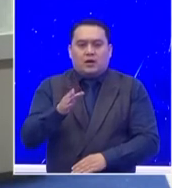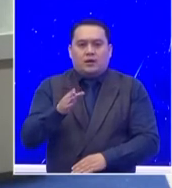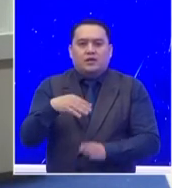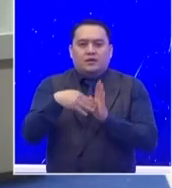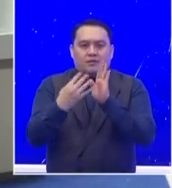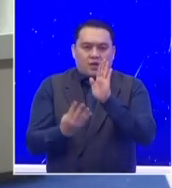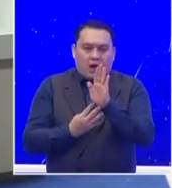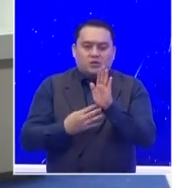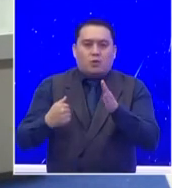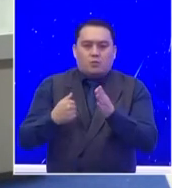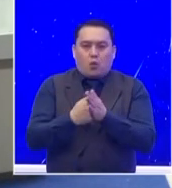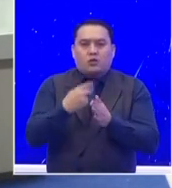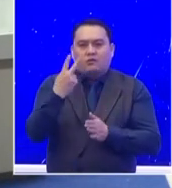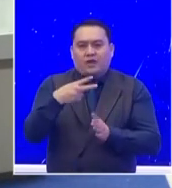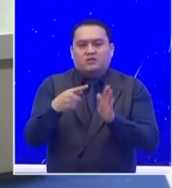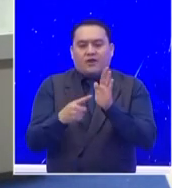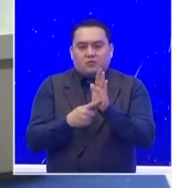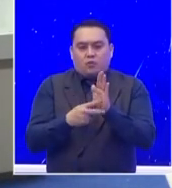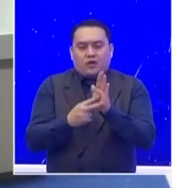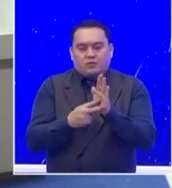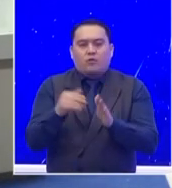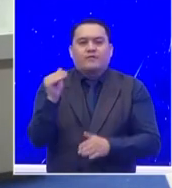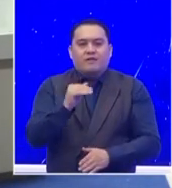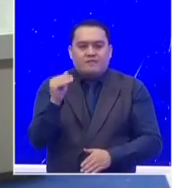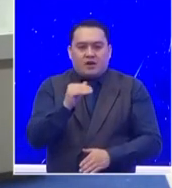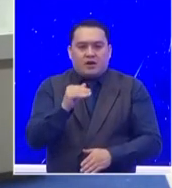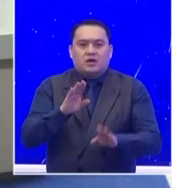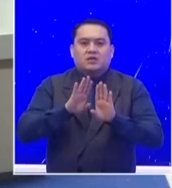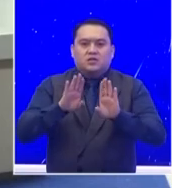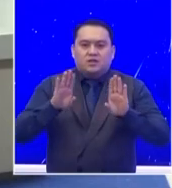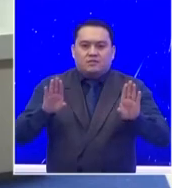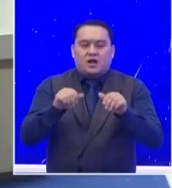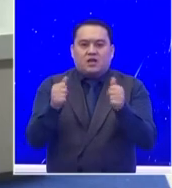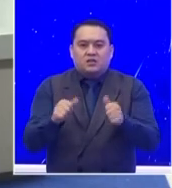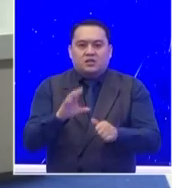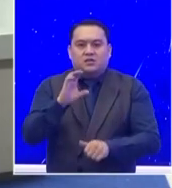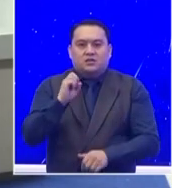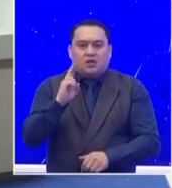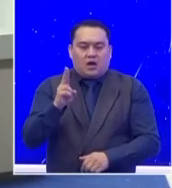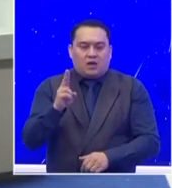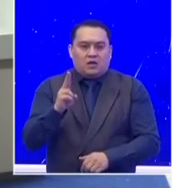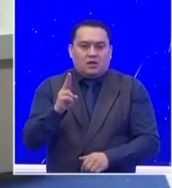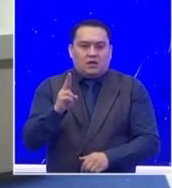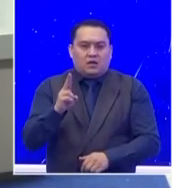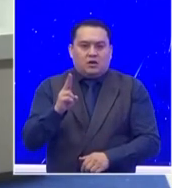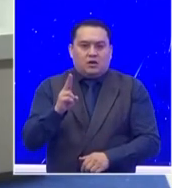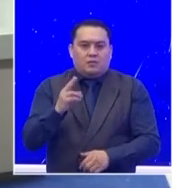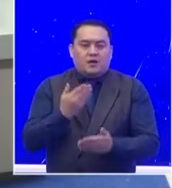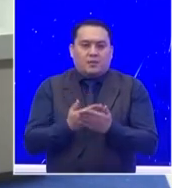19 по 28 февраля. Здесь выставлены экспонаты, касающиеся сакской цивилизации.